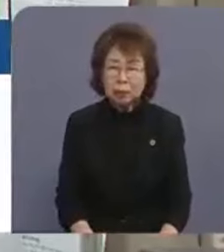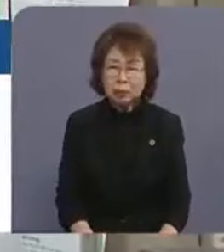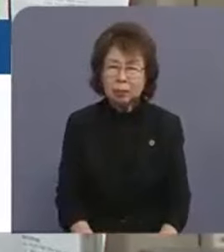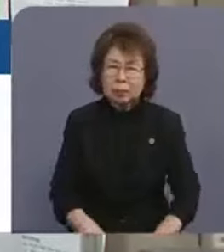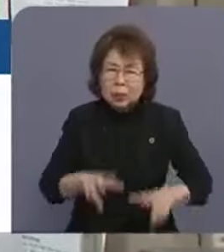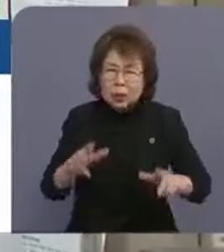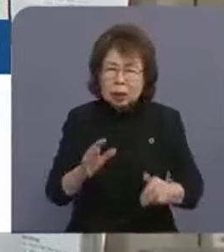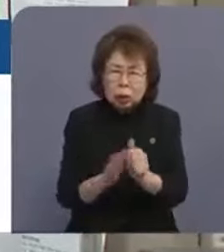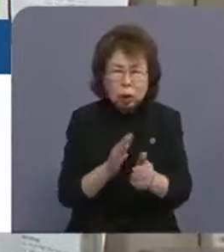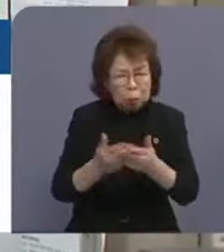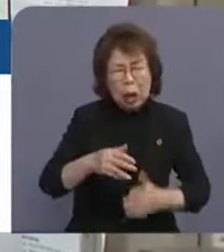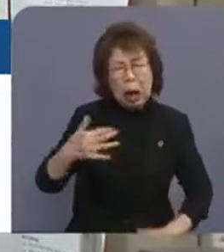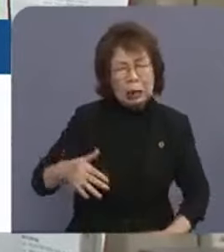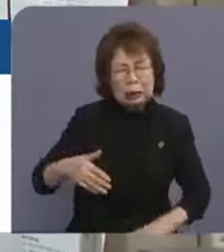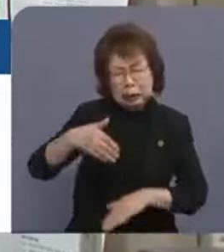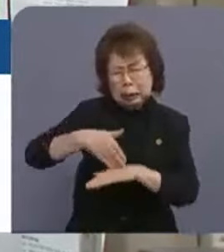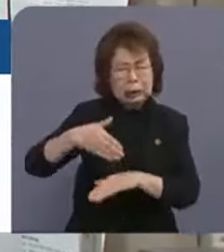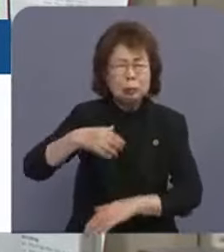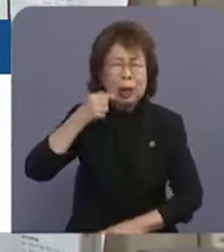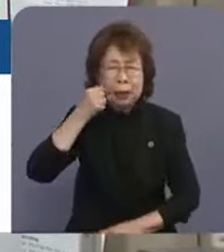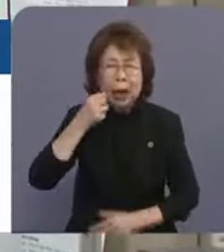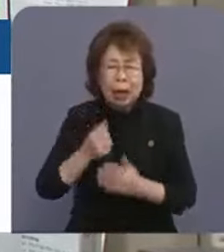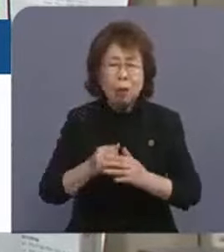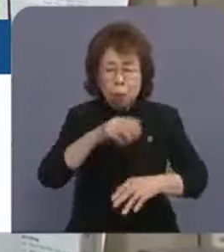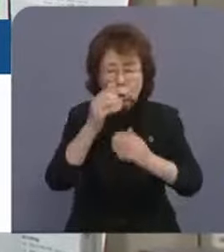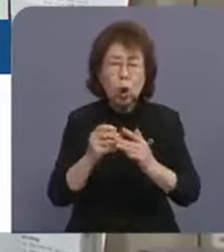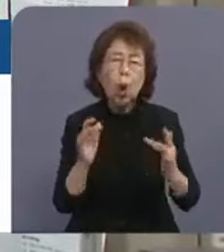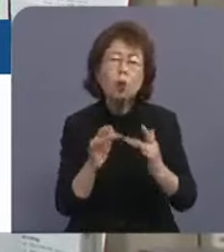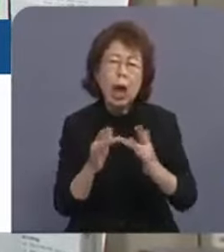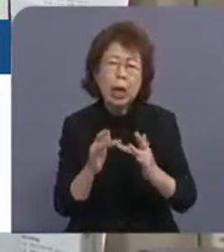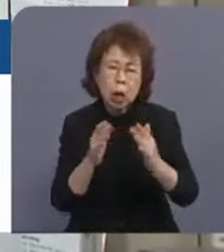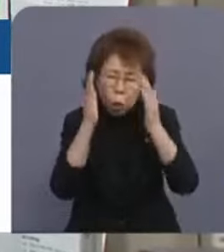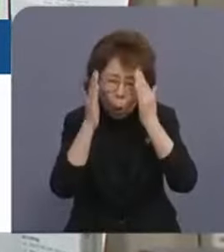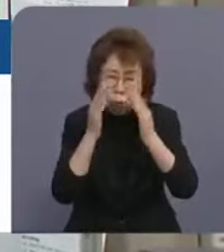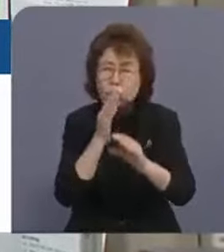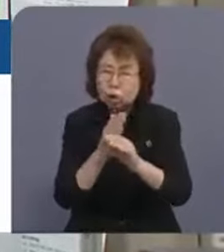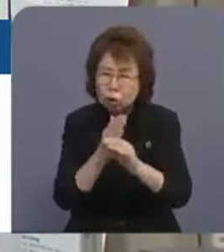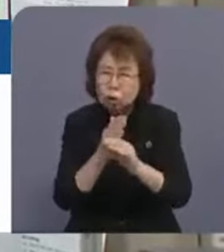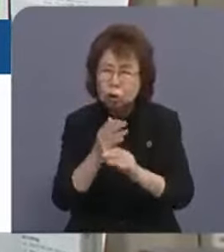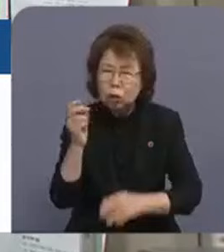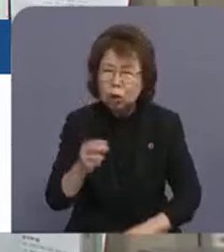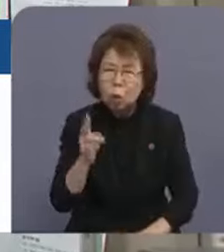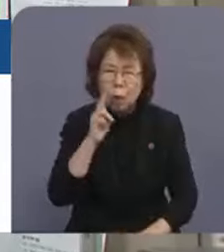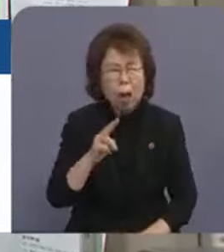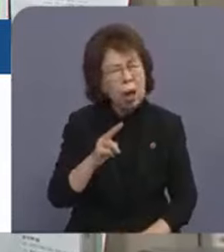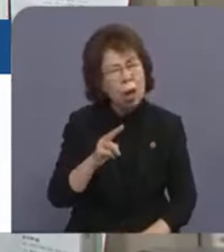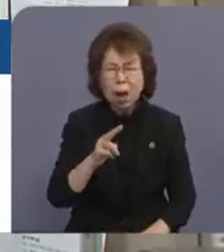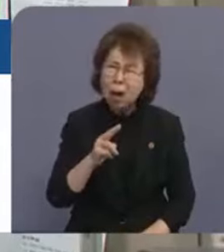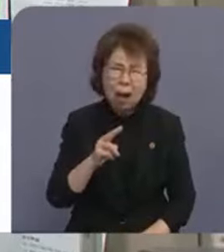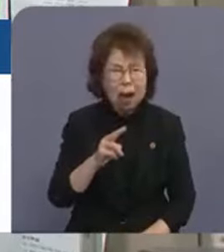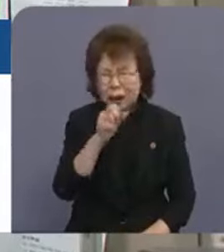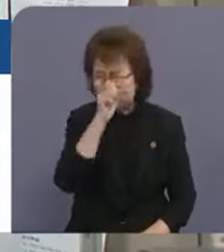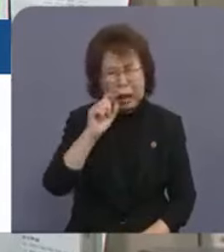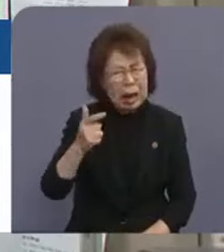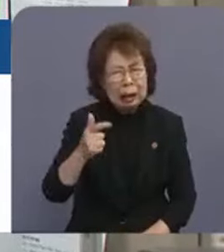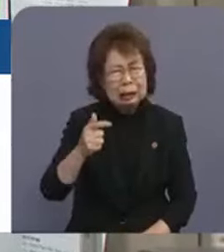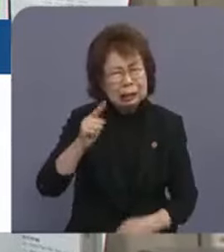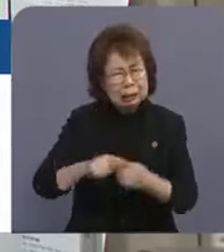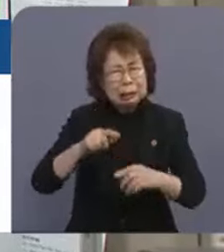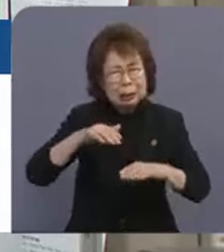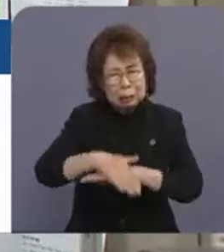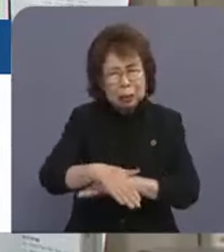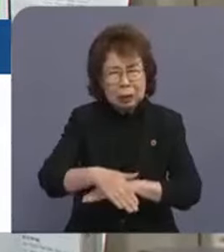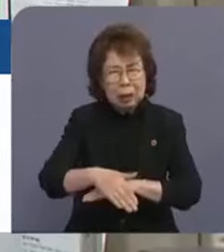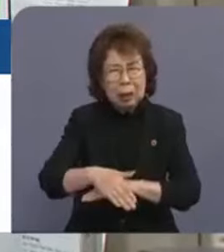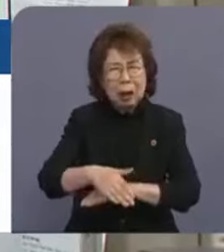난리치는데 실습이 될 리는 없고 대부분 다 온라인으로 아마 진행한다거나 아주 비정상적으로 진행될